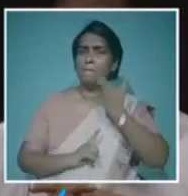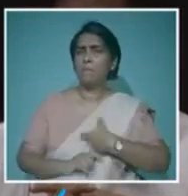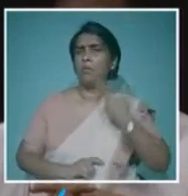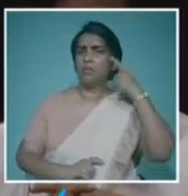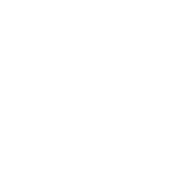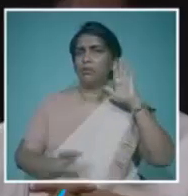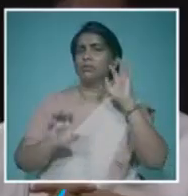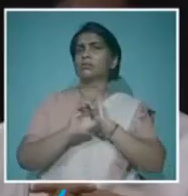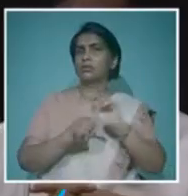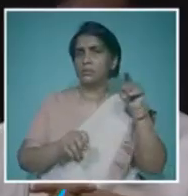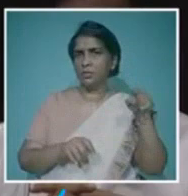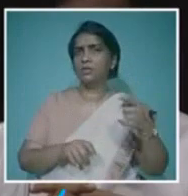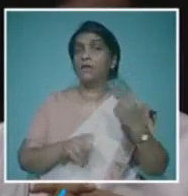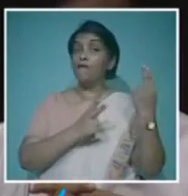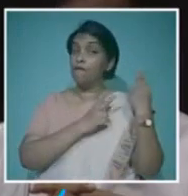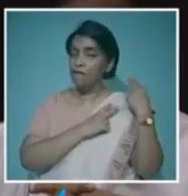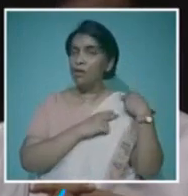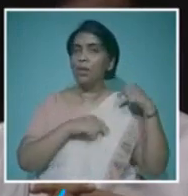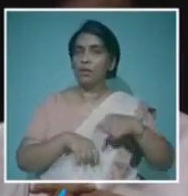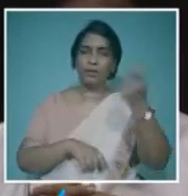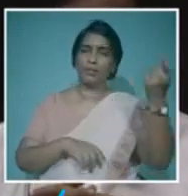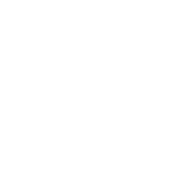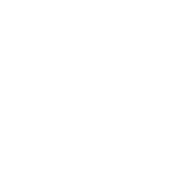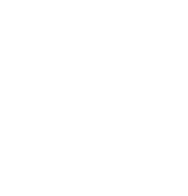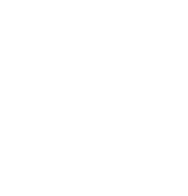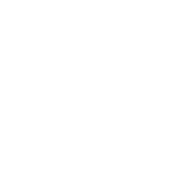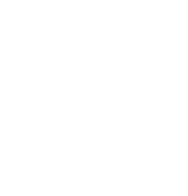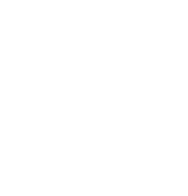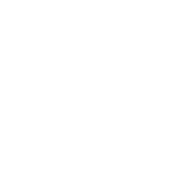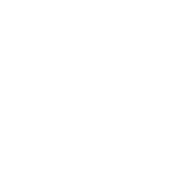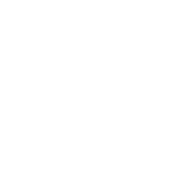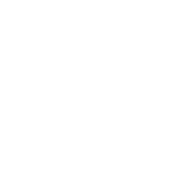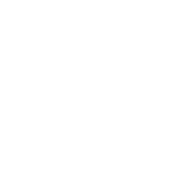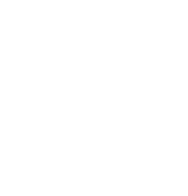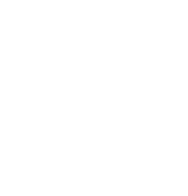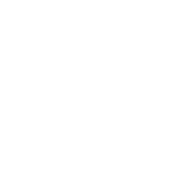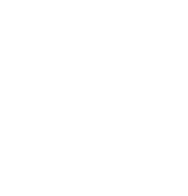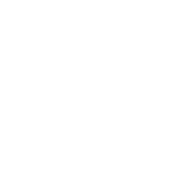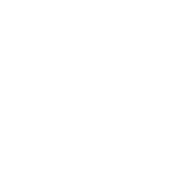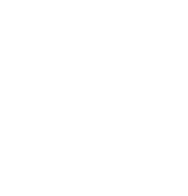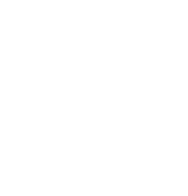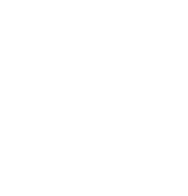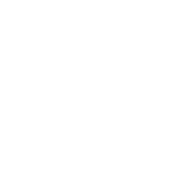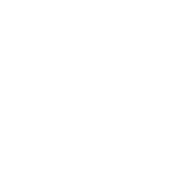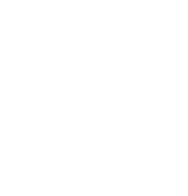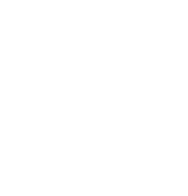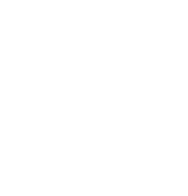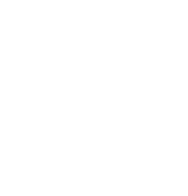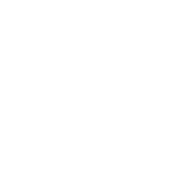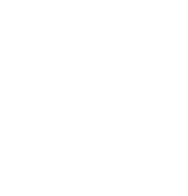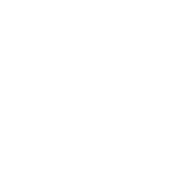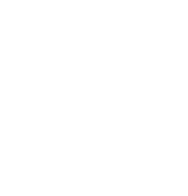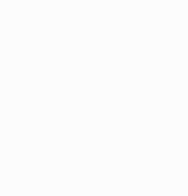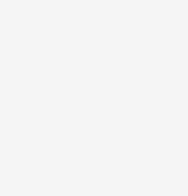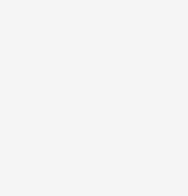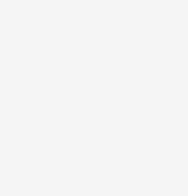වුණ ප්‍රකාශයක් කියලා මෙතුමා වගකීමකින් ඇවිල්ලා දැන් මට ප්‍රකාශ කරා. Start your online O-Level and A-Level today. 2022 intake is